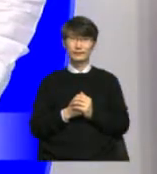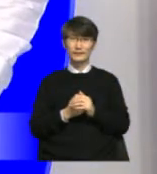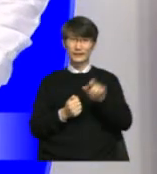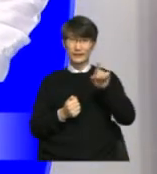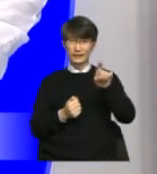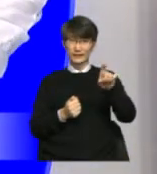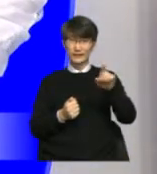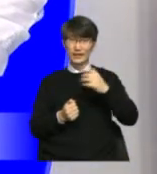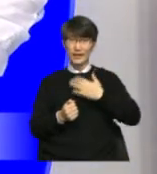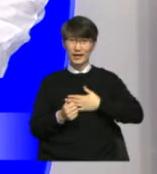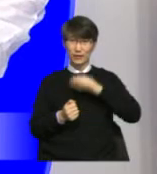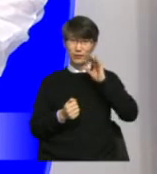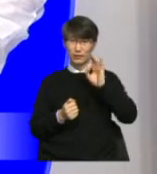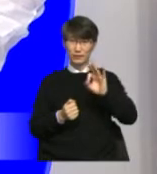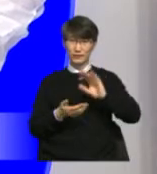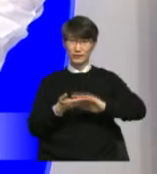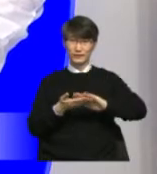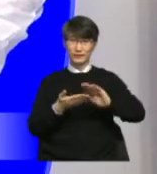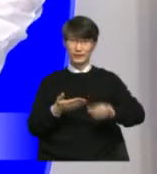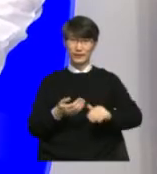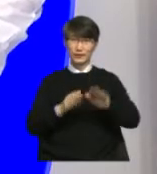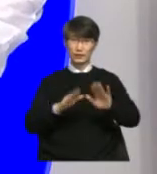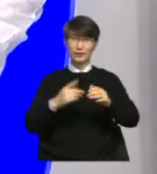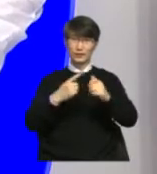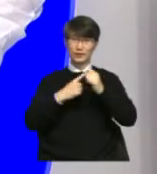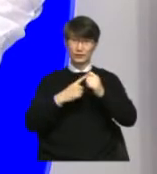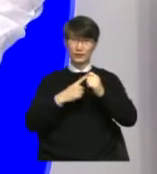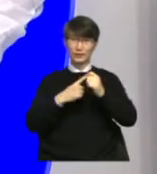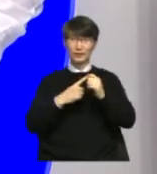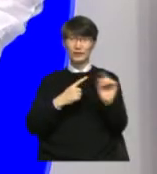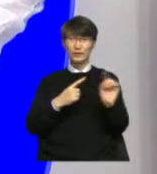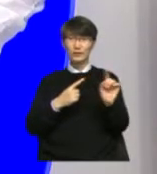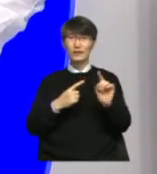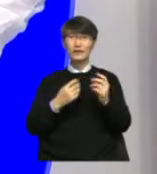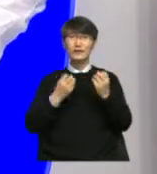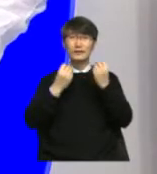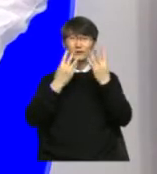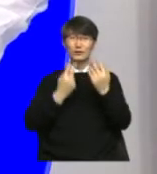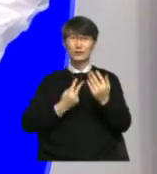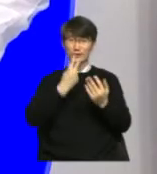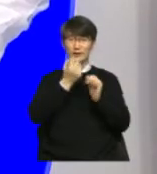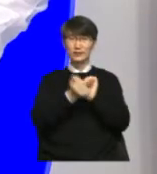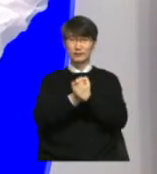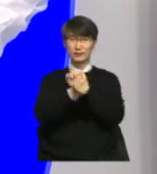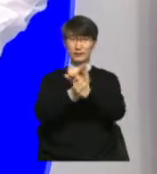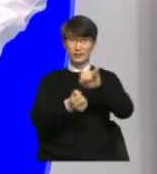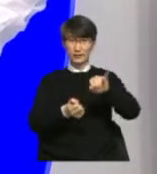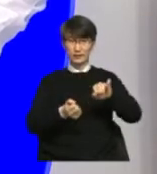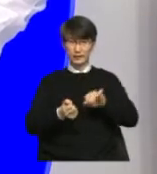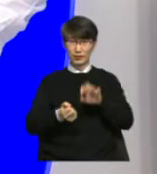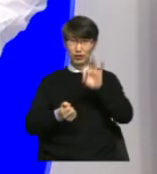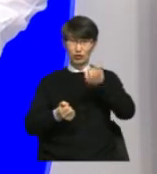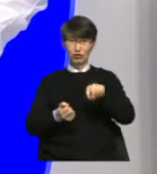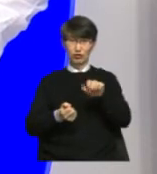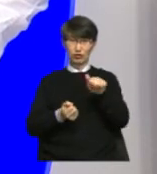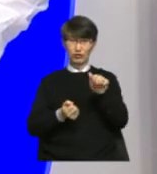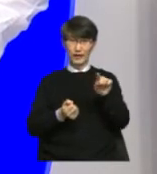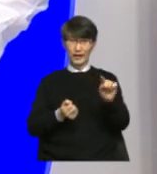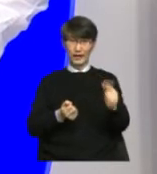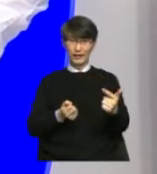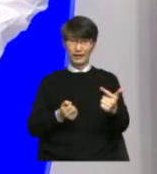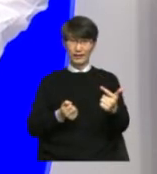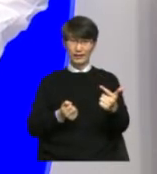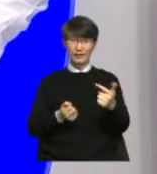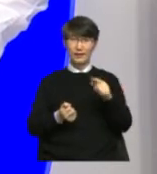키워드로 이슈를 알아보는 클릭 키워드입니다. 오늘의 첫 번째 키워드는 신종 코로나 바이러스입니다. 일명 우한 폐렴으로 불리는